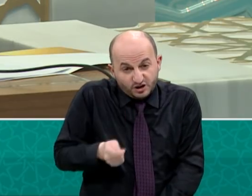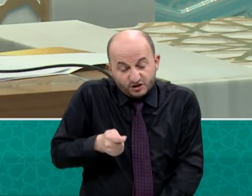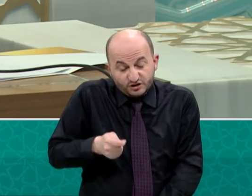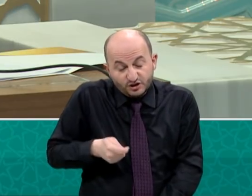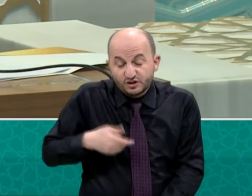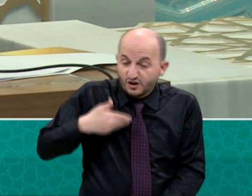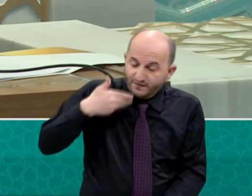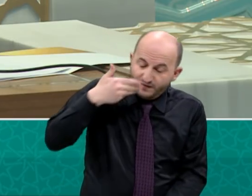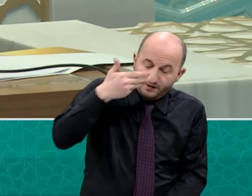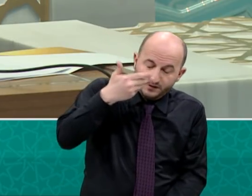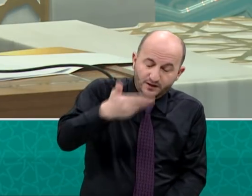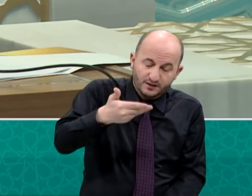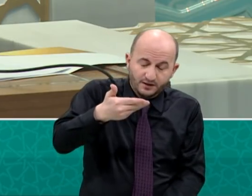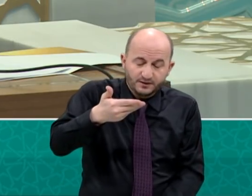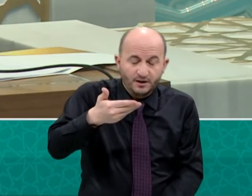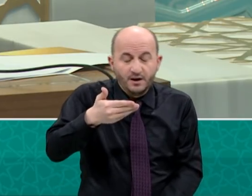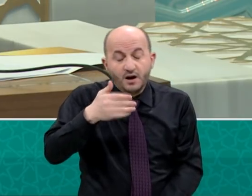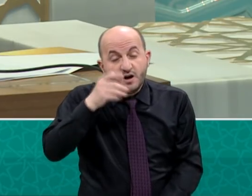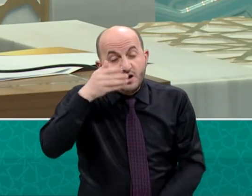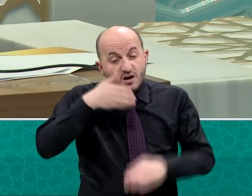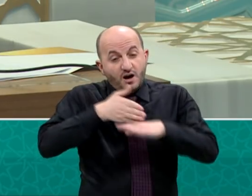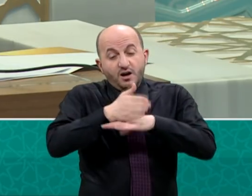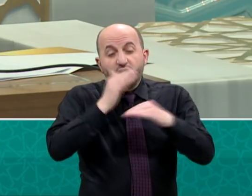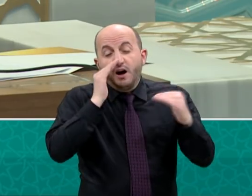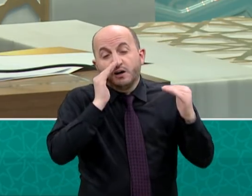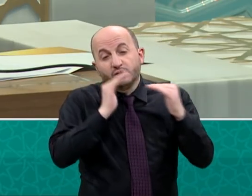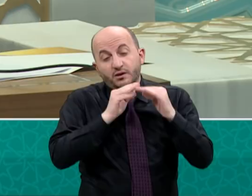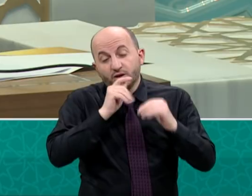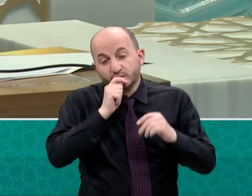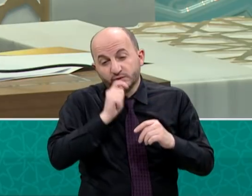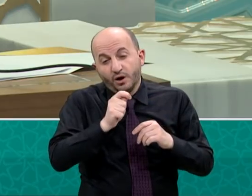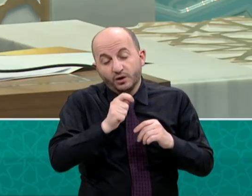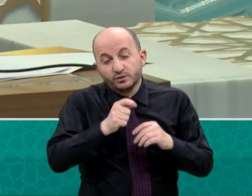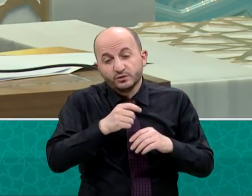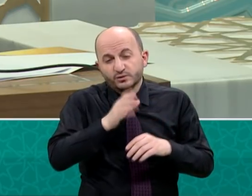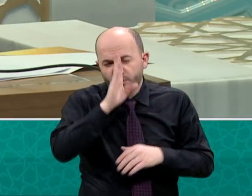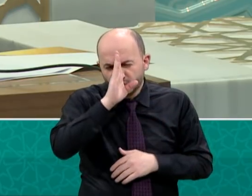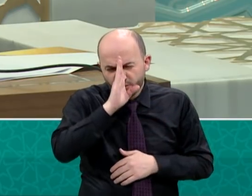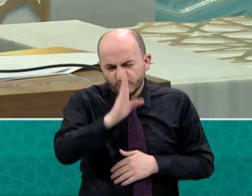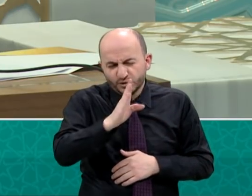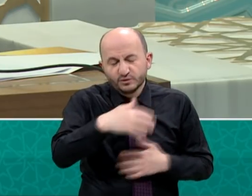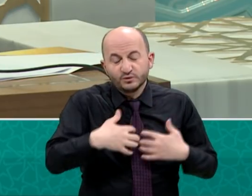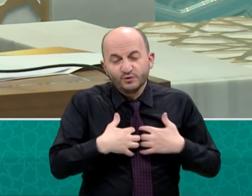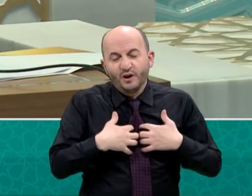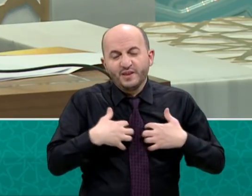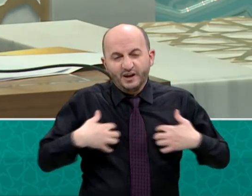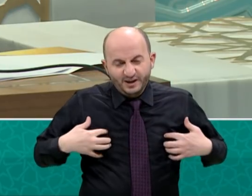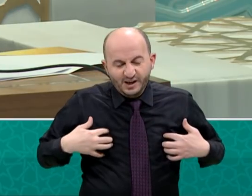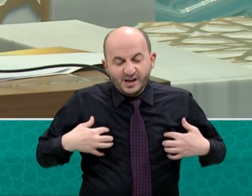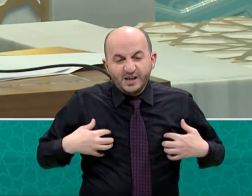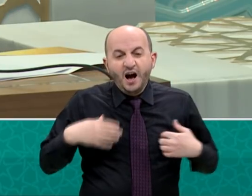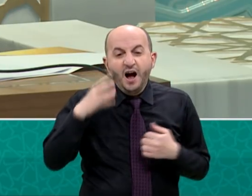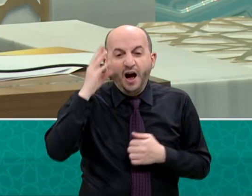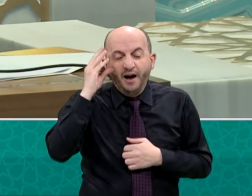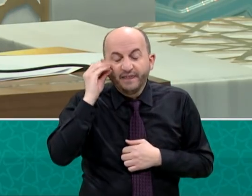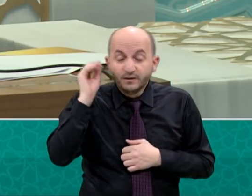eden, gerçeğe uygun olan söz, doğruluk, dürüstlük ve güvenilirlik anlamına